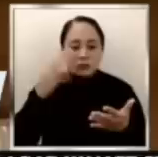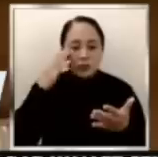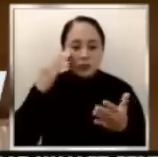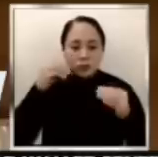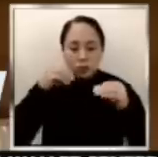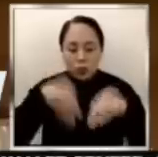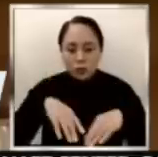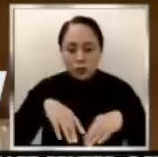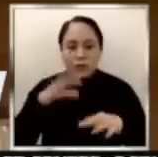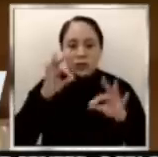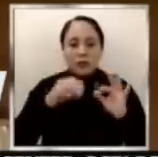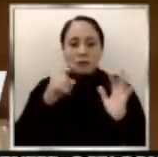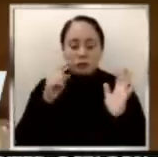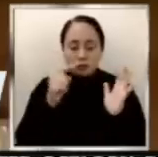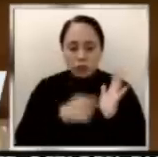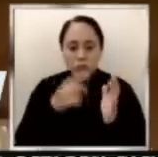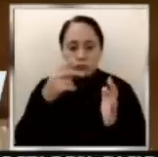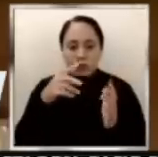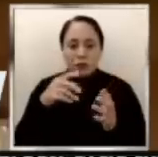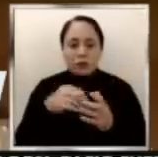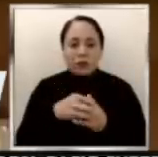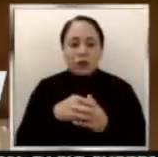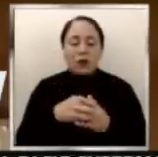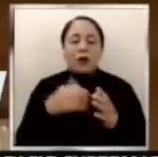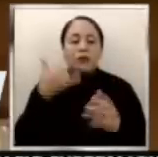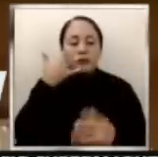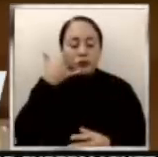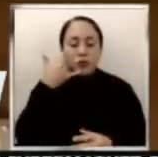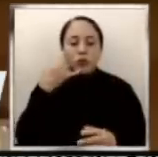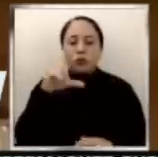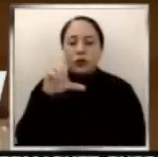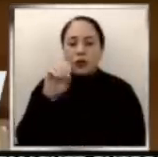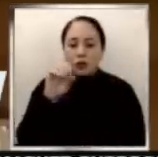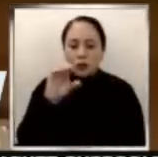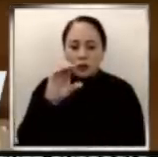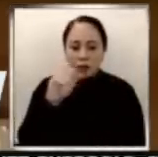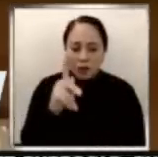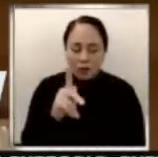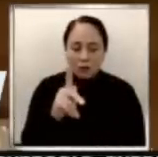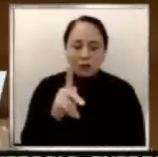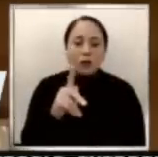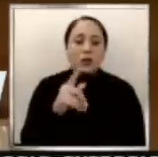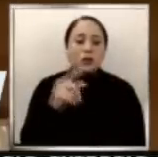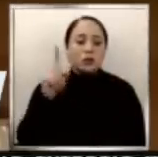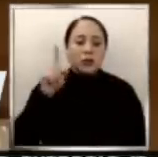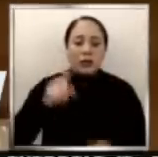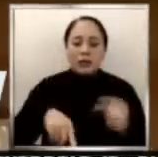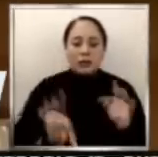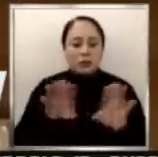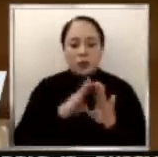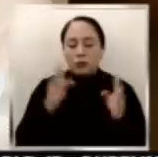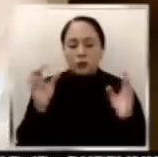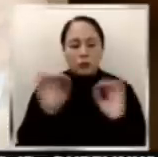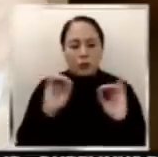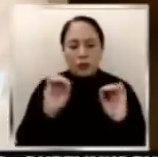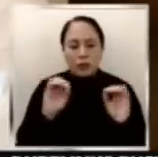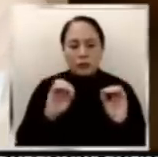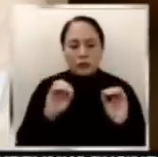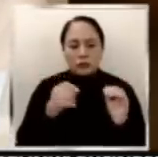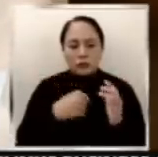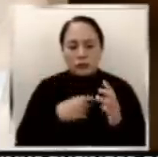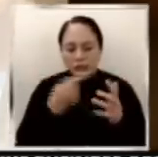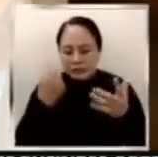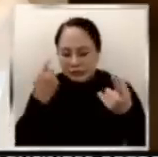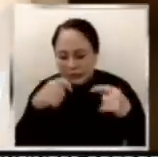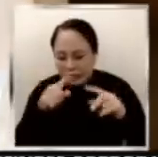click that, the phone will lock. And yung maganda sa cellphone na yun, Mars, is you cannot unlock it. There's no way to jailbreak that. Hindi pa